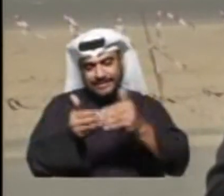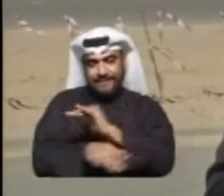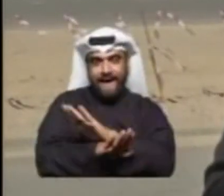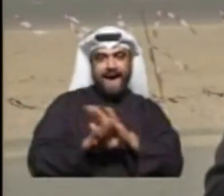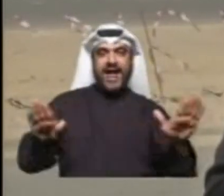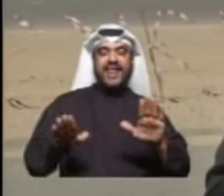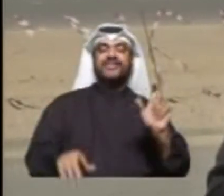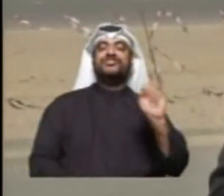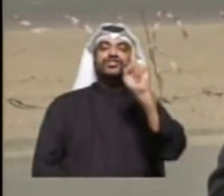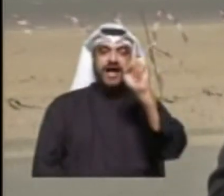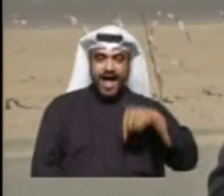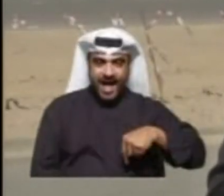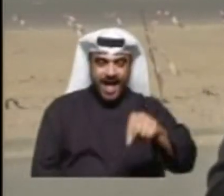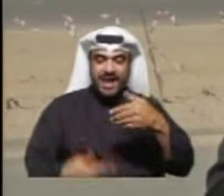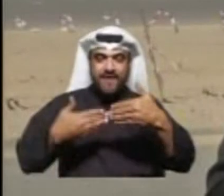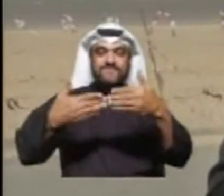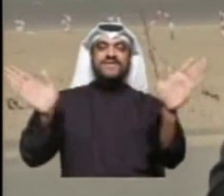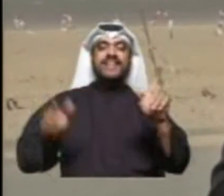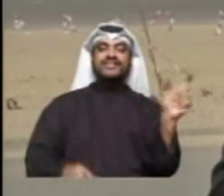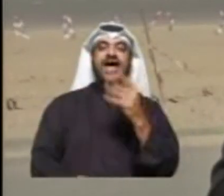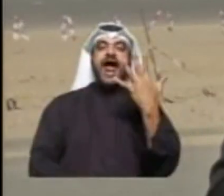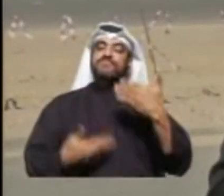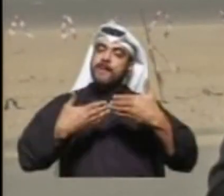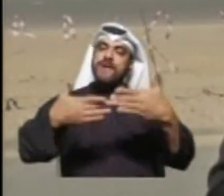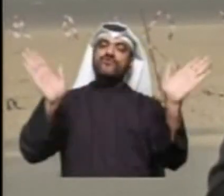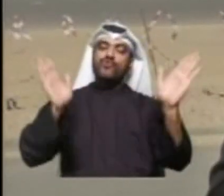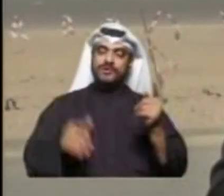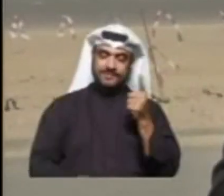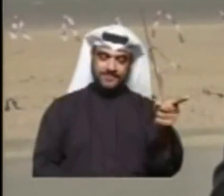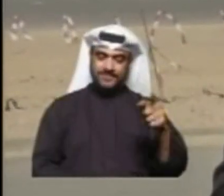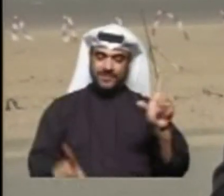99% من الإنجاز. رائد الشمري لتلفزيون دولة الكويت.